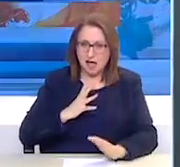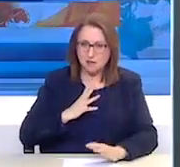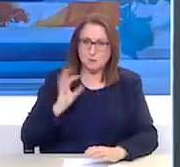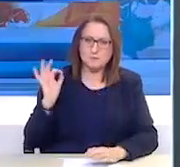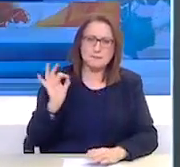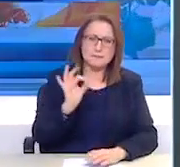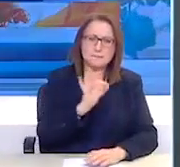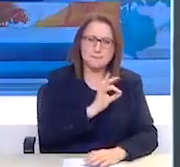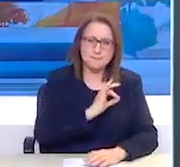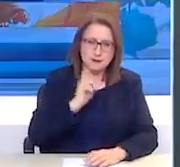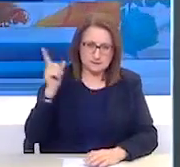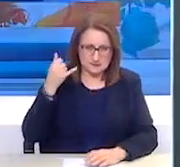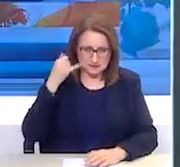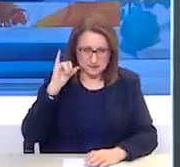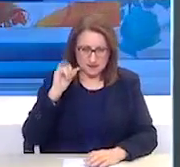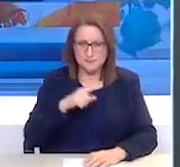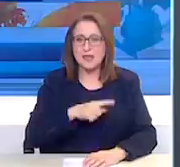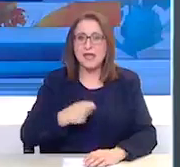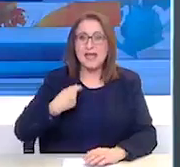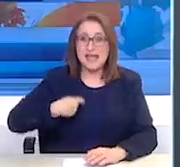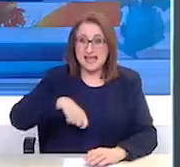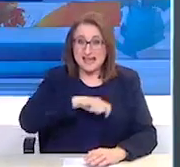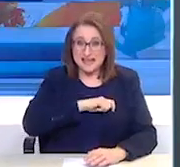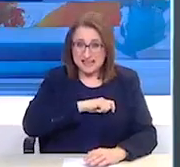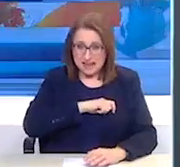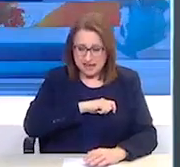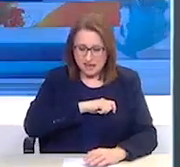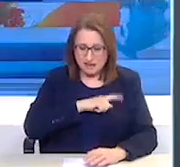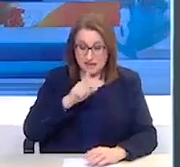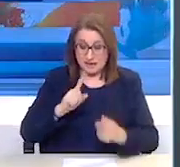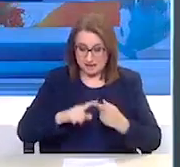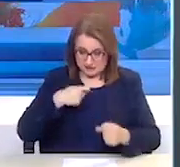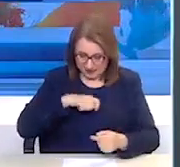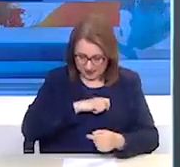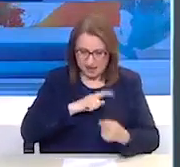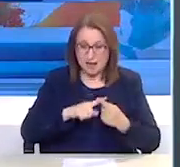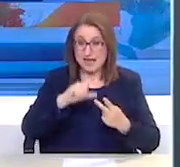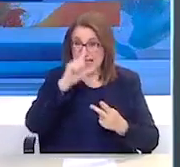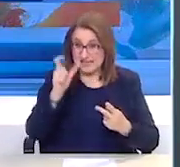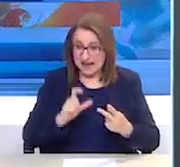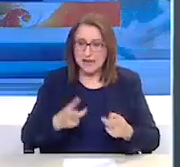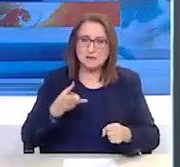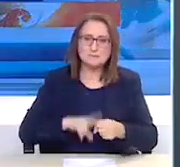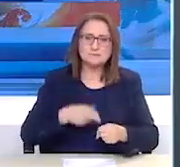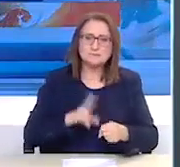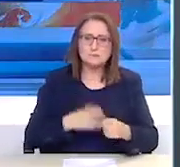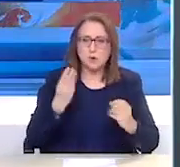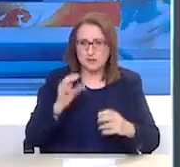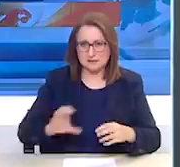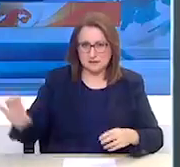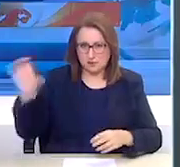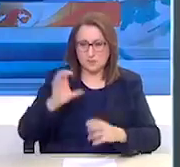Η Ιταλία, η Ισπανία και η Γαλλία έχουν καταγράψει τους περισσότερους θανάτους, με